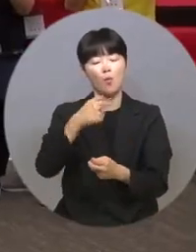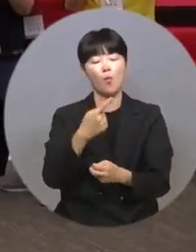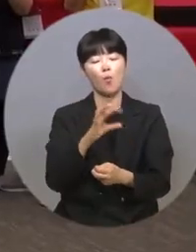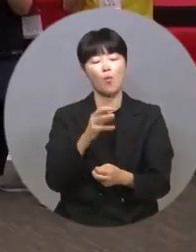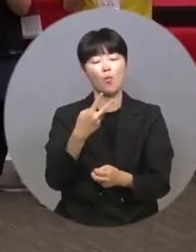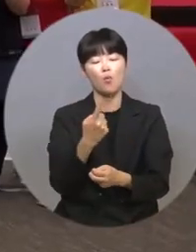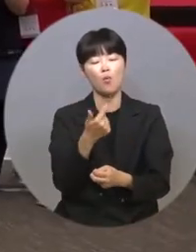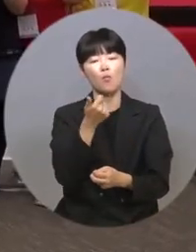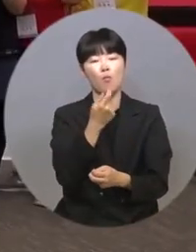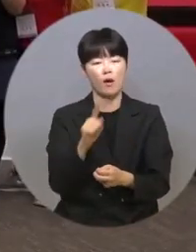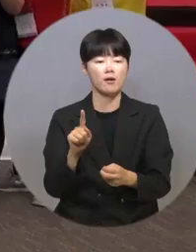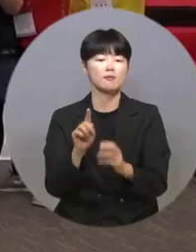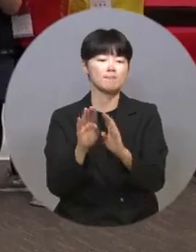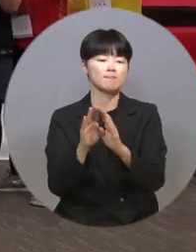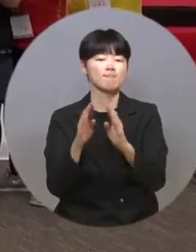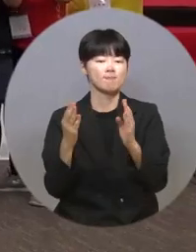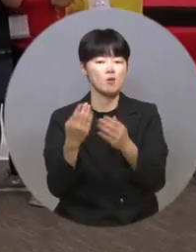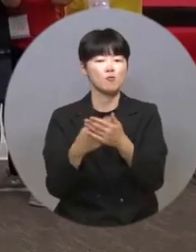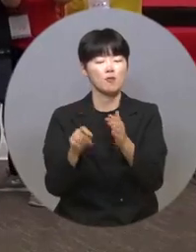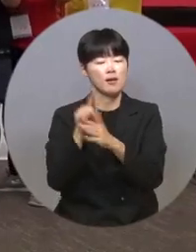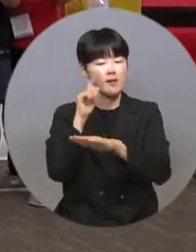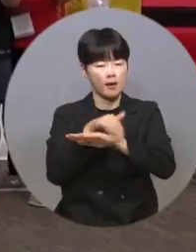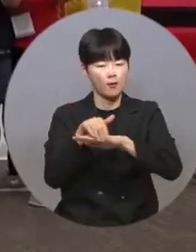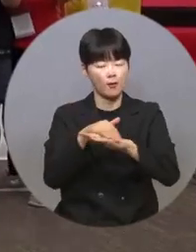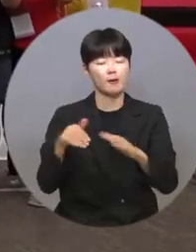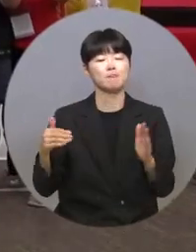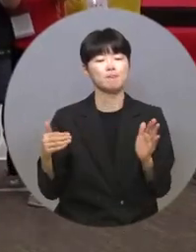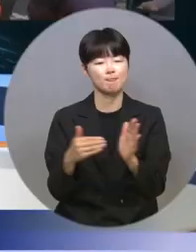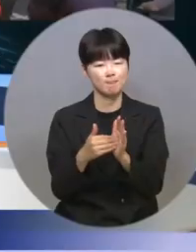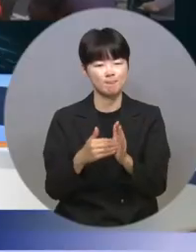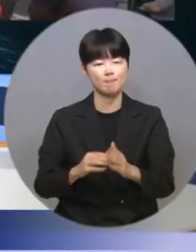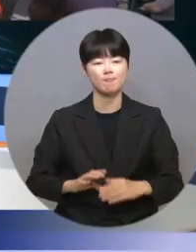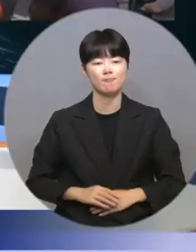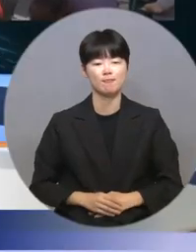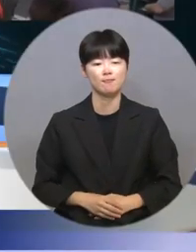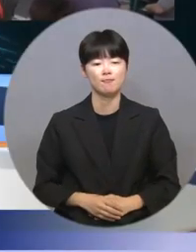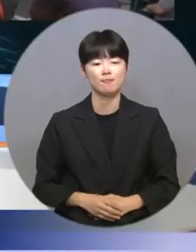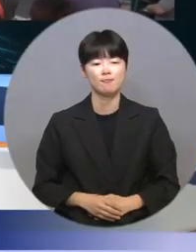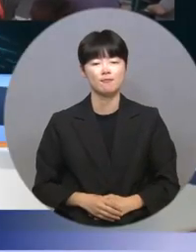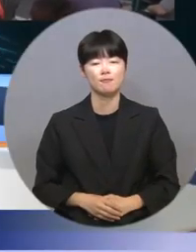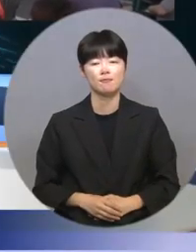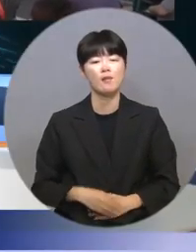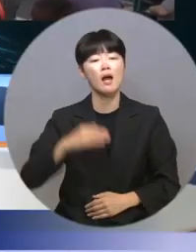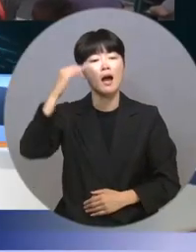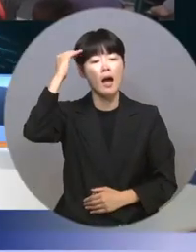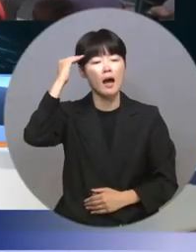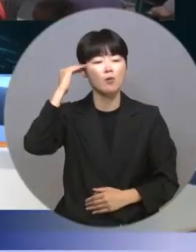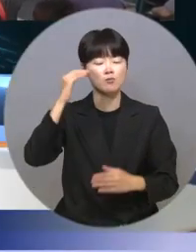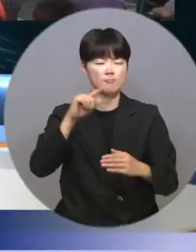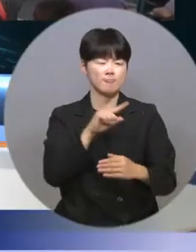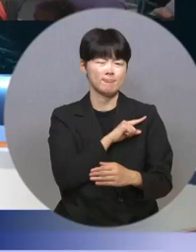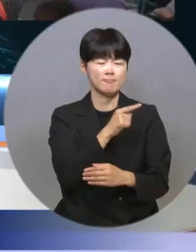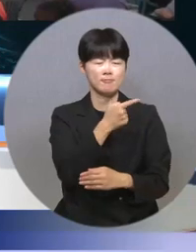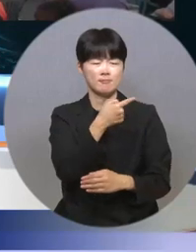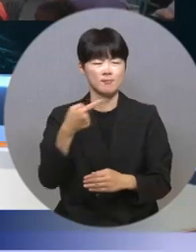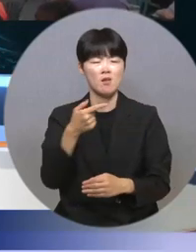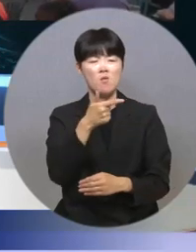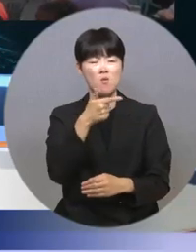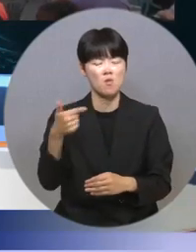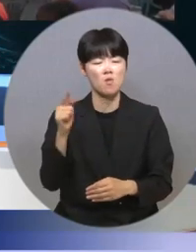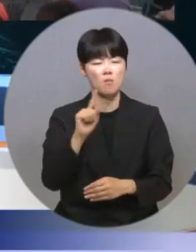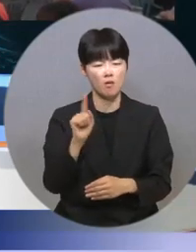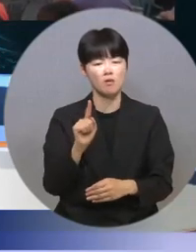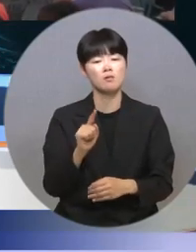마무리했습니다. 복지TV 뉴스 노혜림입니다. 국내 최대 규모의 해양스포츠 행사인